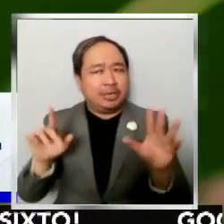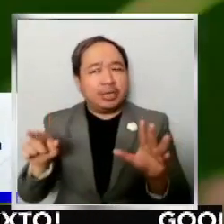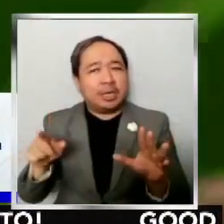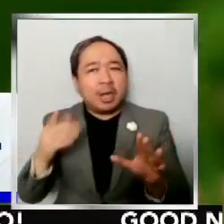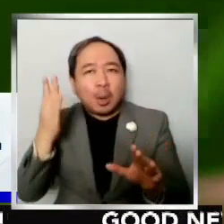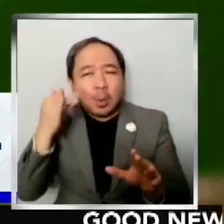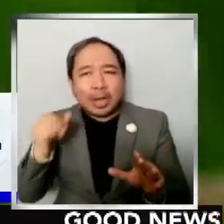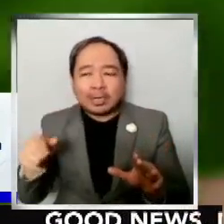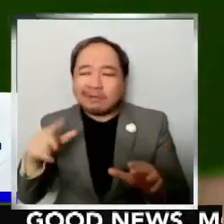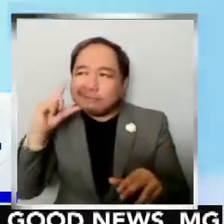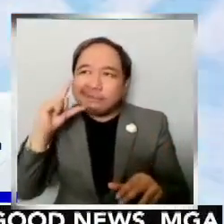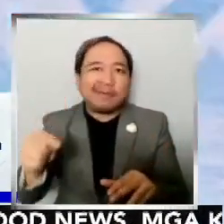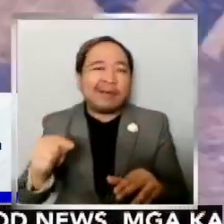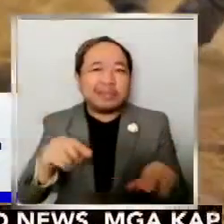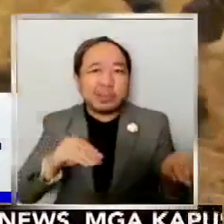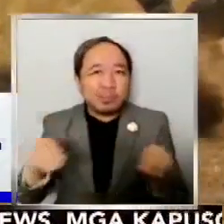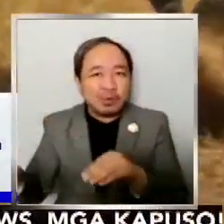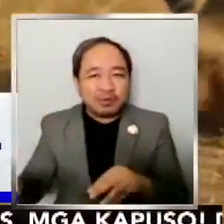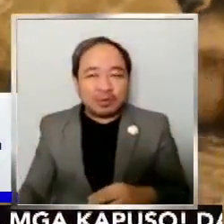kabilis.